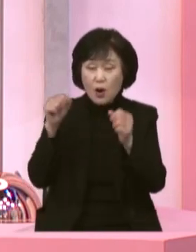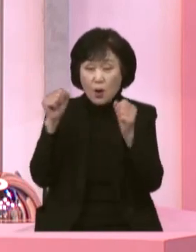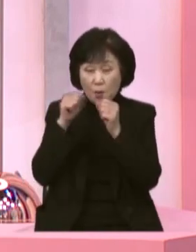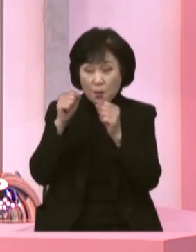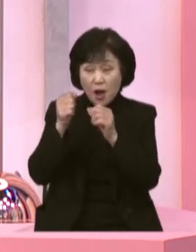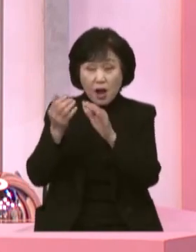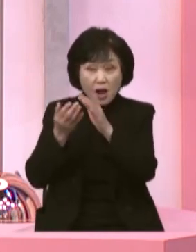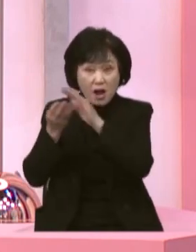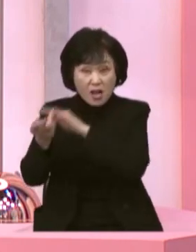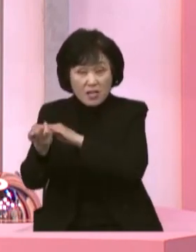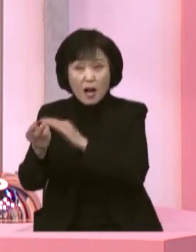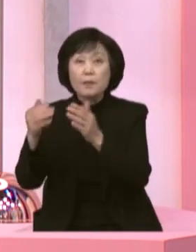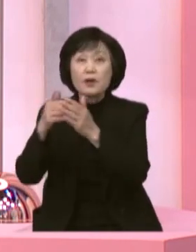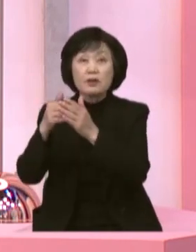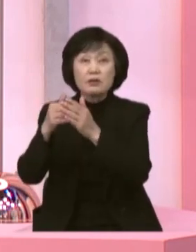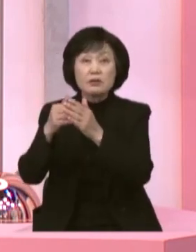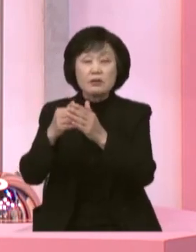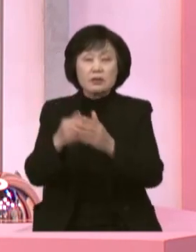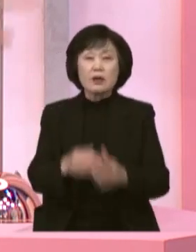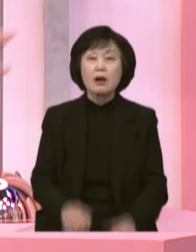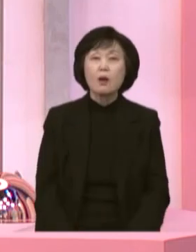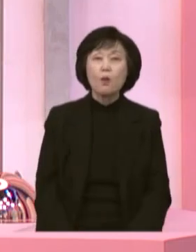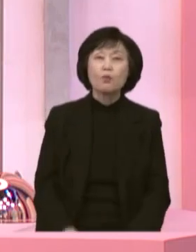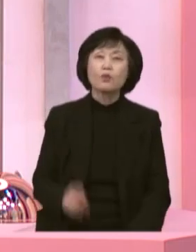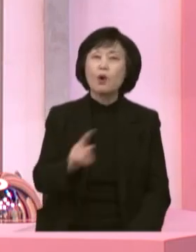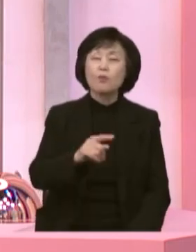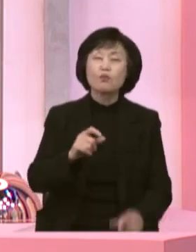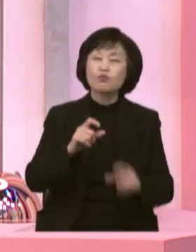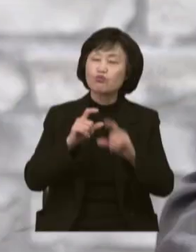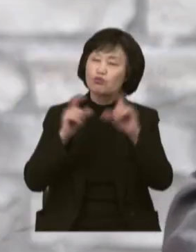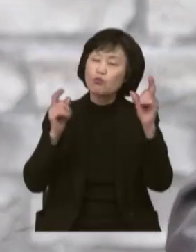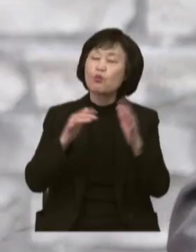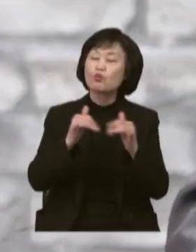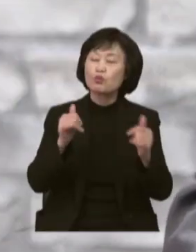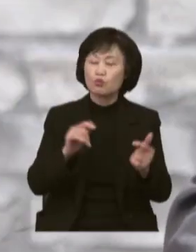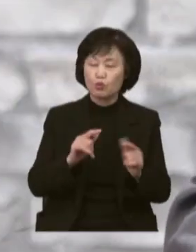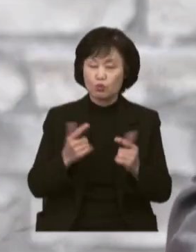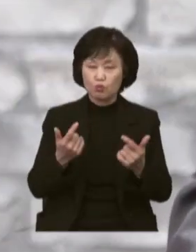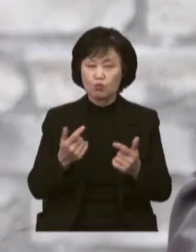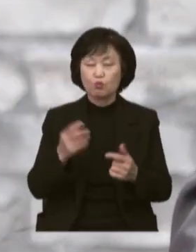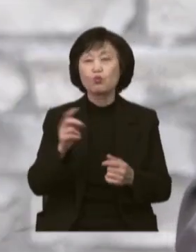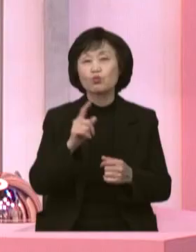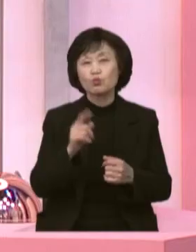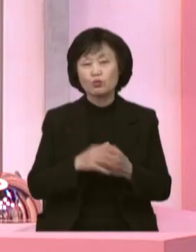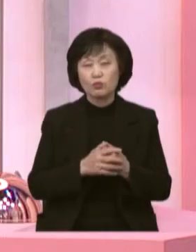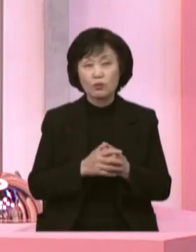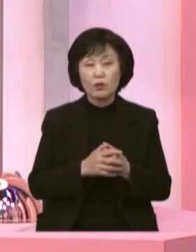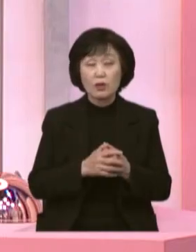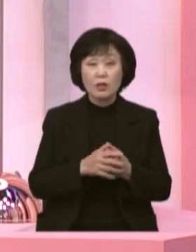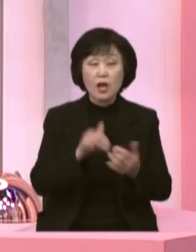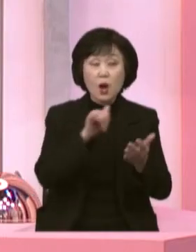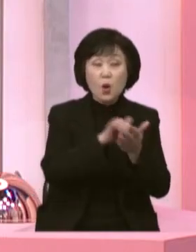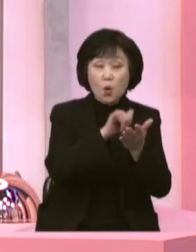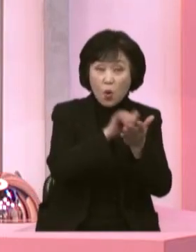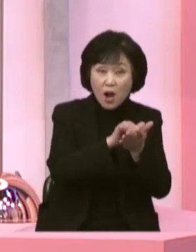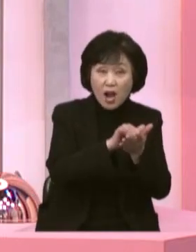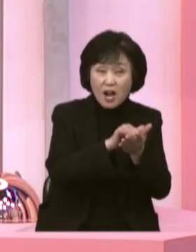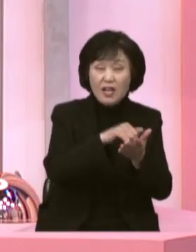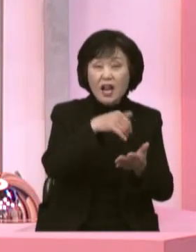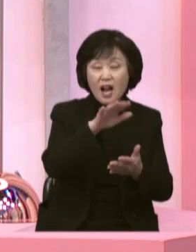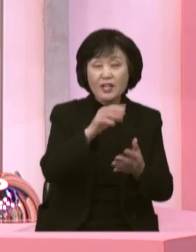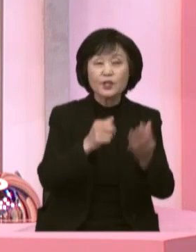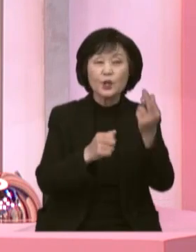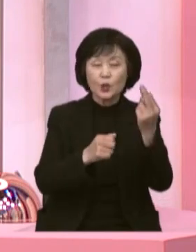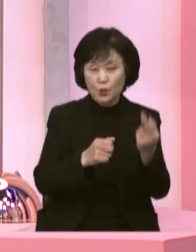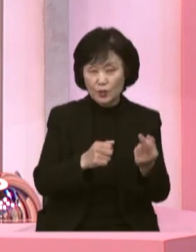이런 상황이고 그러니까 너도 준비를 해라. 집으로 안 가고 병원으로 가니까. 그래가지고 가가지고 보니 뭐 그런 상황이 됐어.